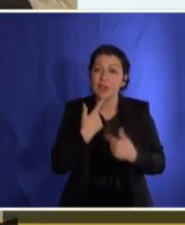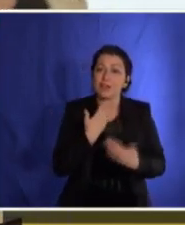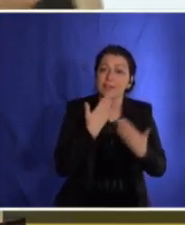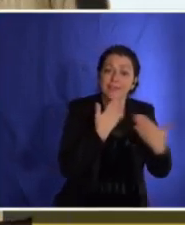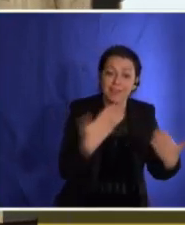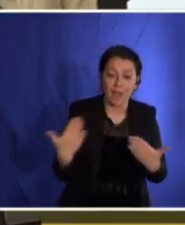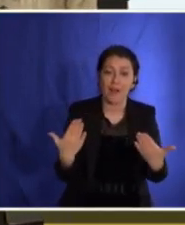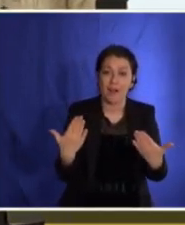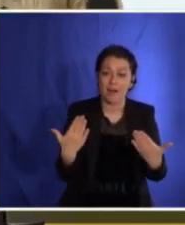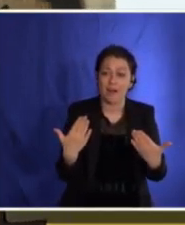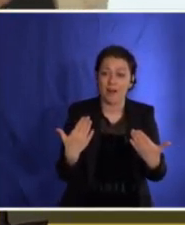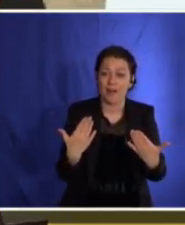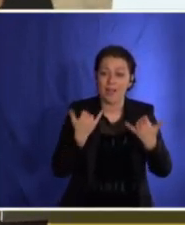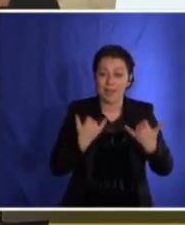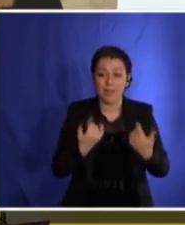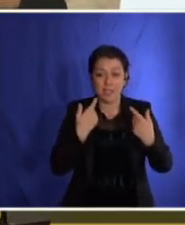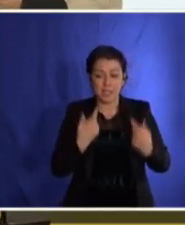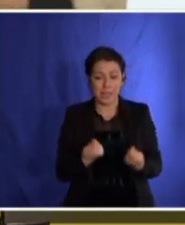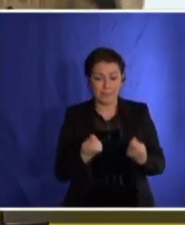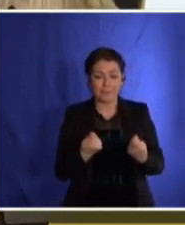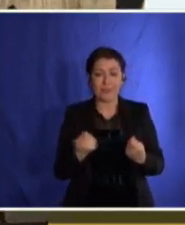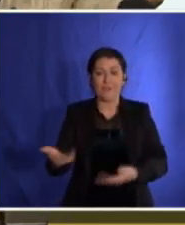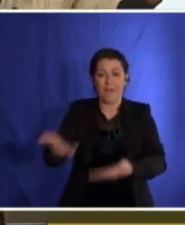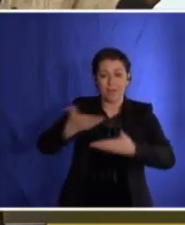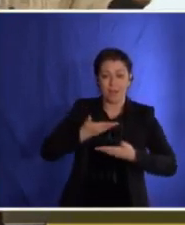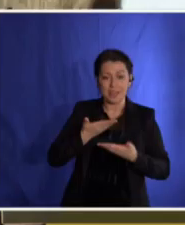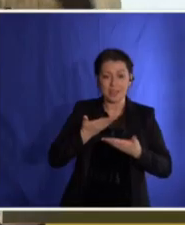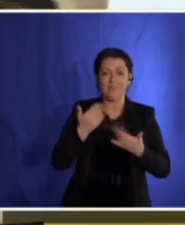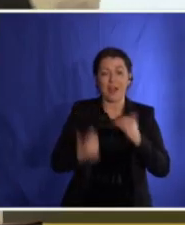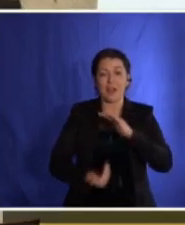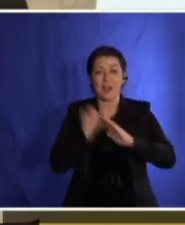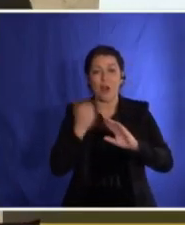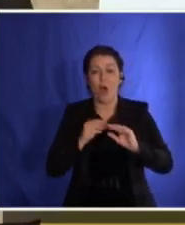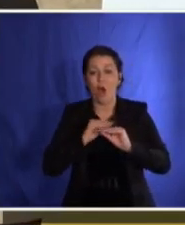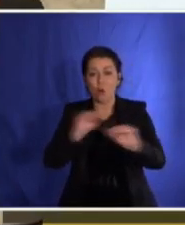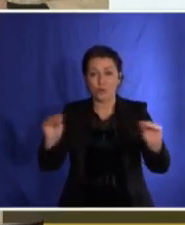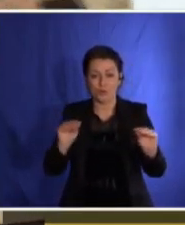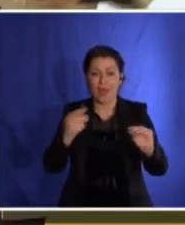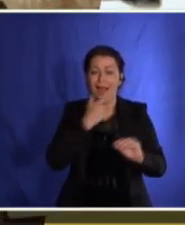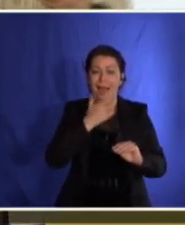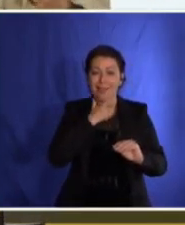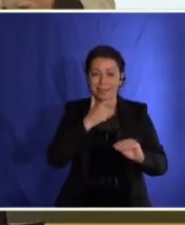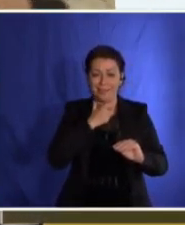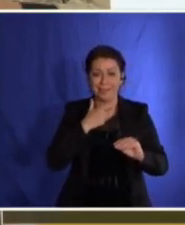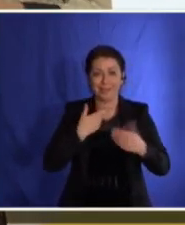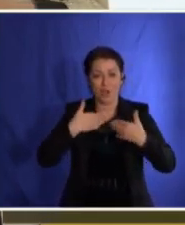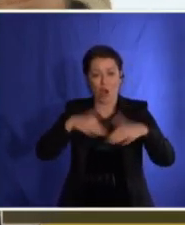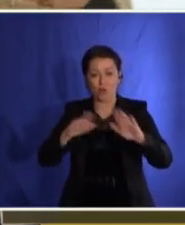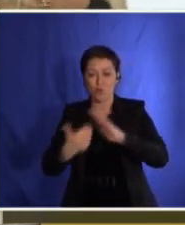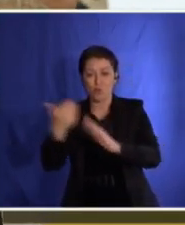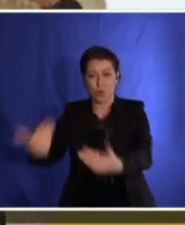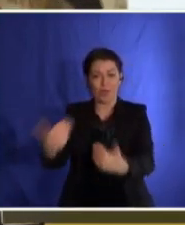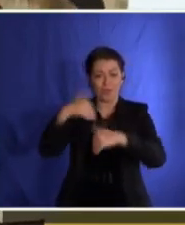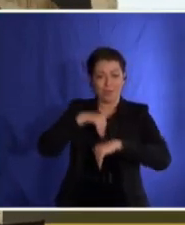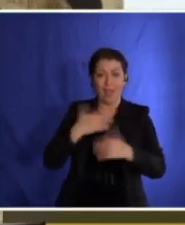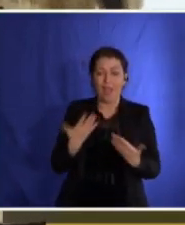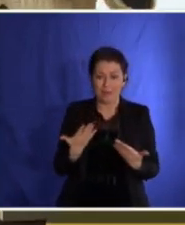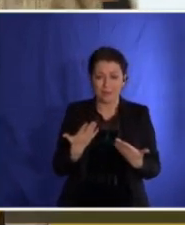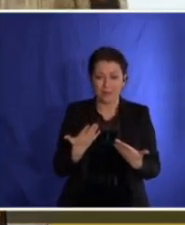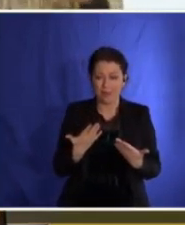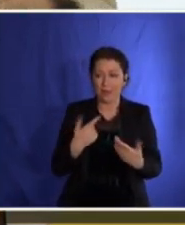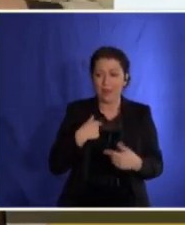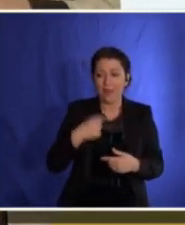jetzt gibt, One In, One Out. Das heißt, ein neues Gesetz, ein altes raus. Ich könnte mir zwar vorstellen, dass One in, Two